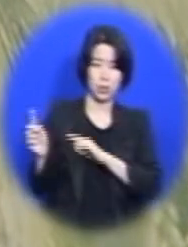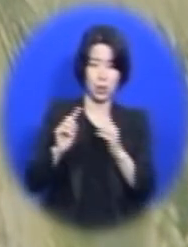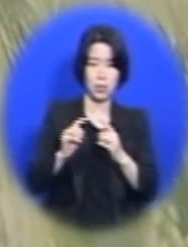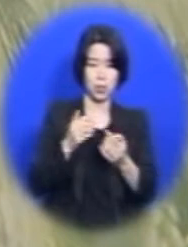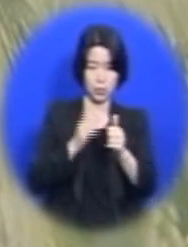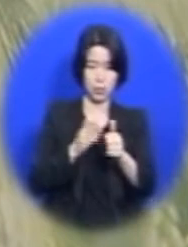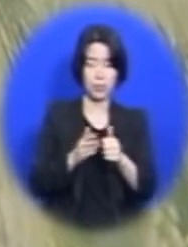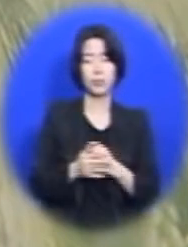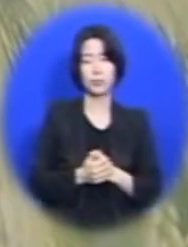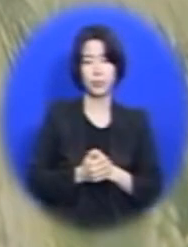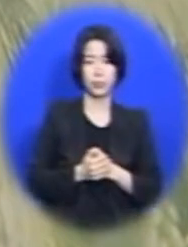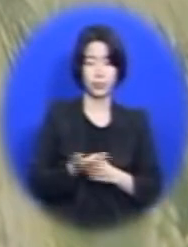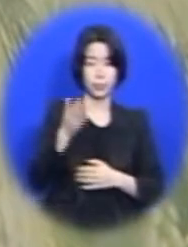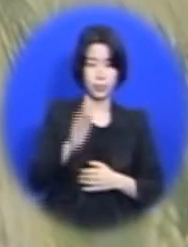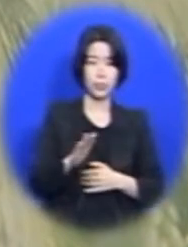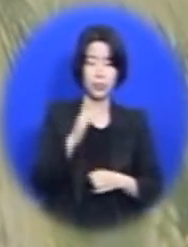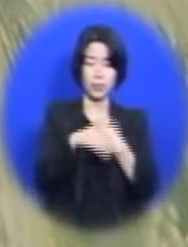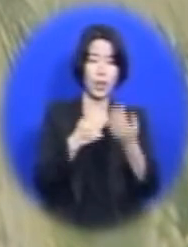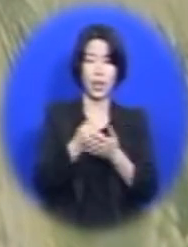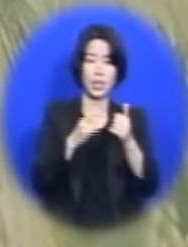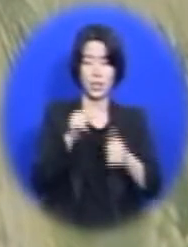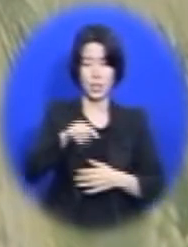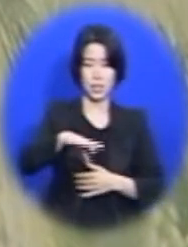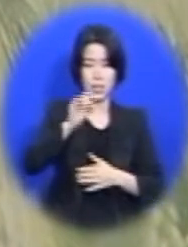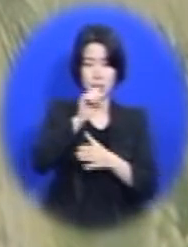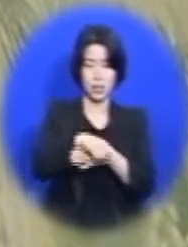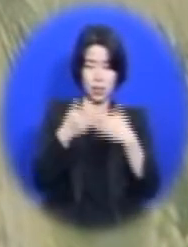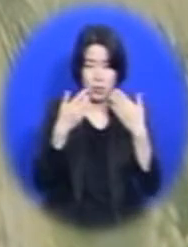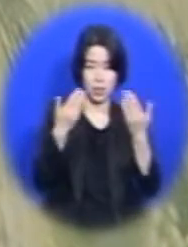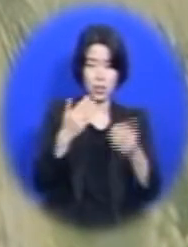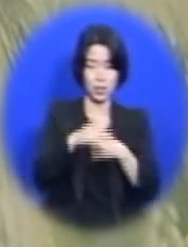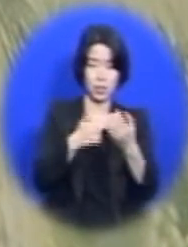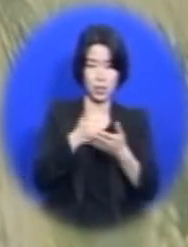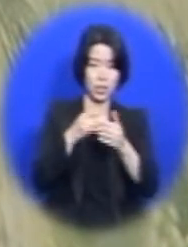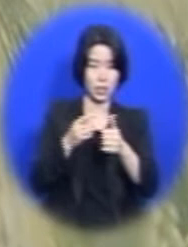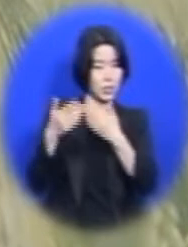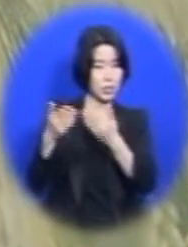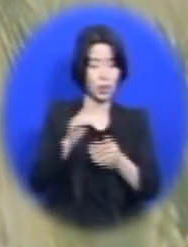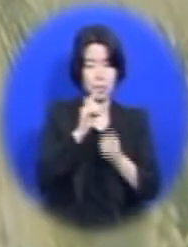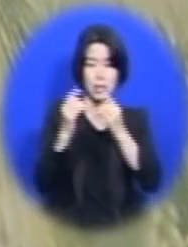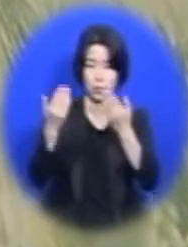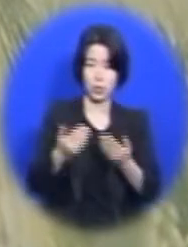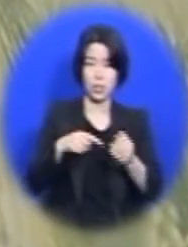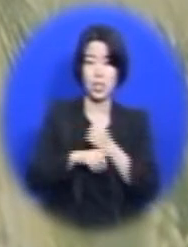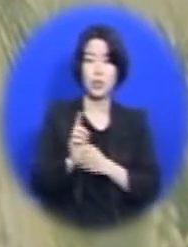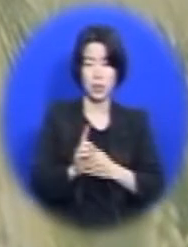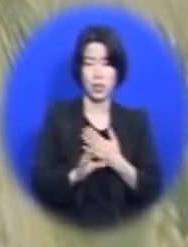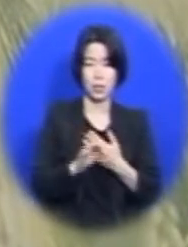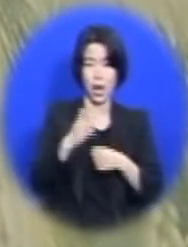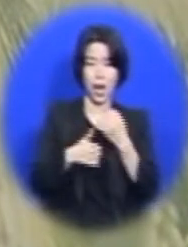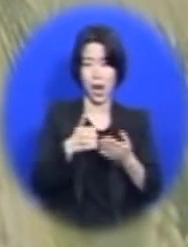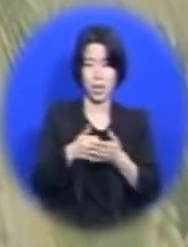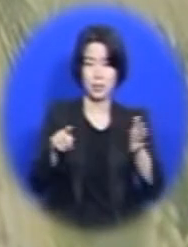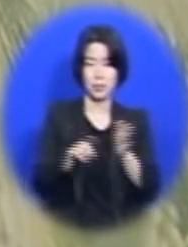바랍니다. 그러나 하나님께서 이 첫 열매를 하나님께 드리라고 하는 것은 하나님께